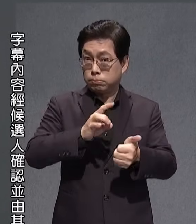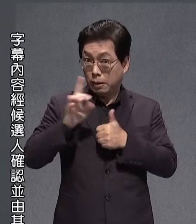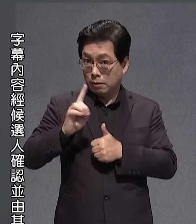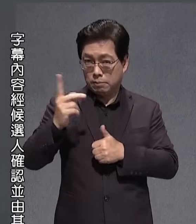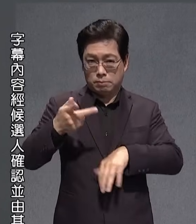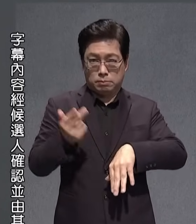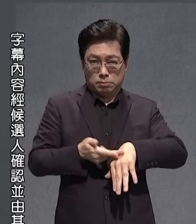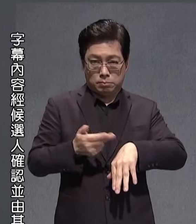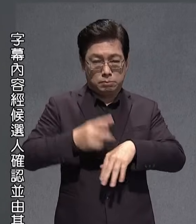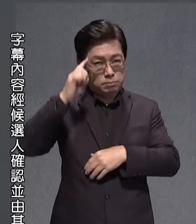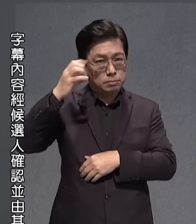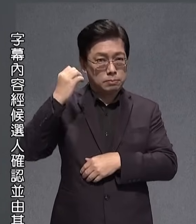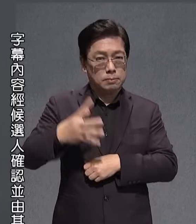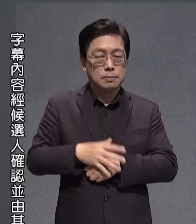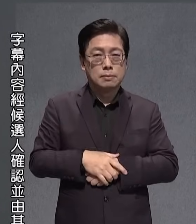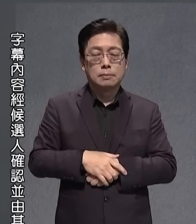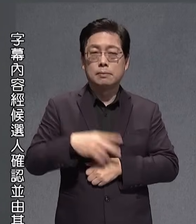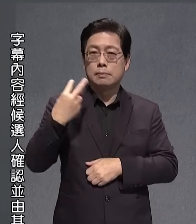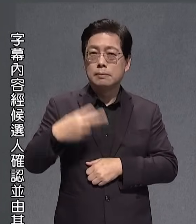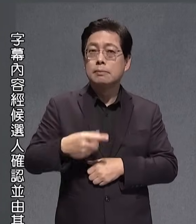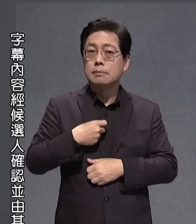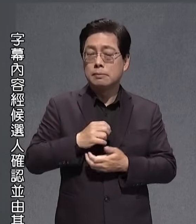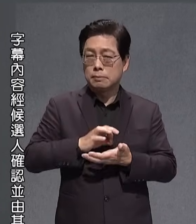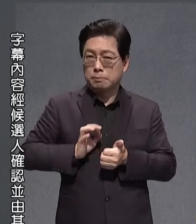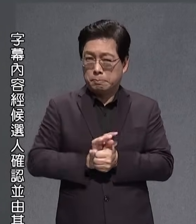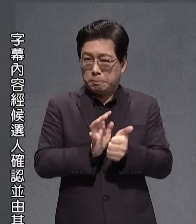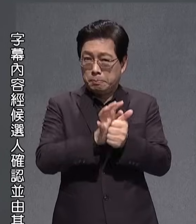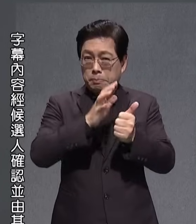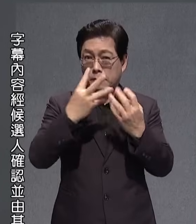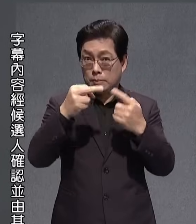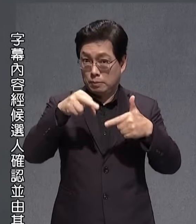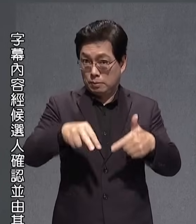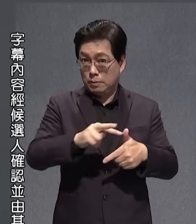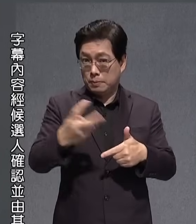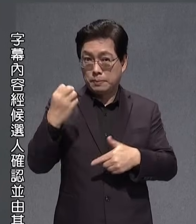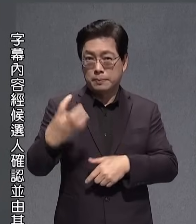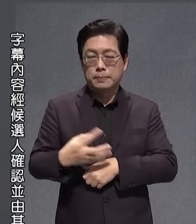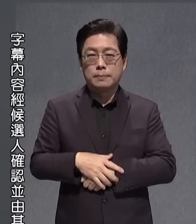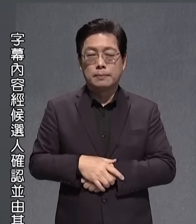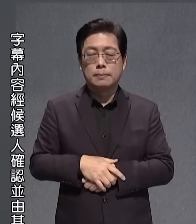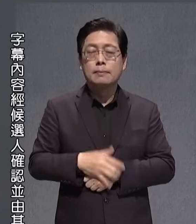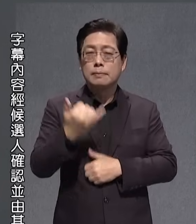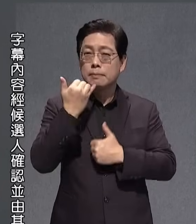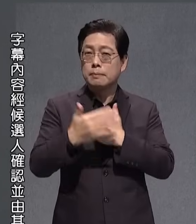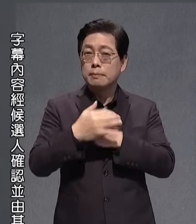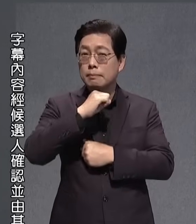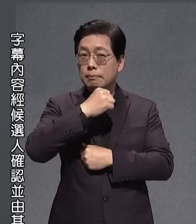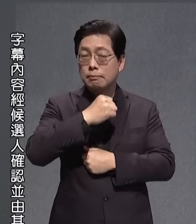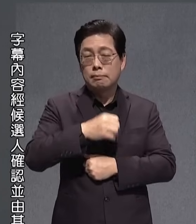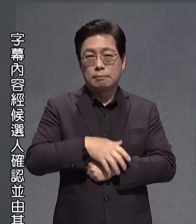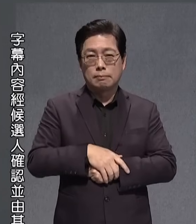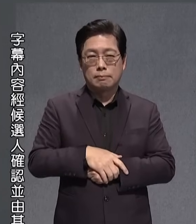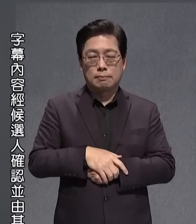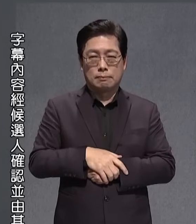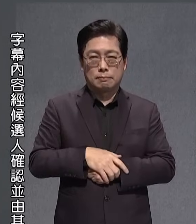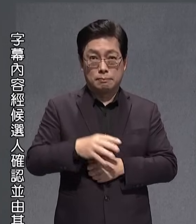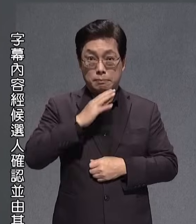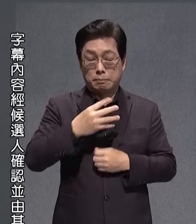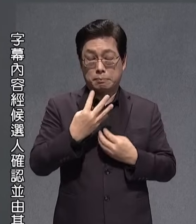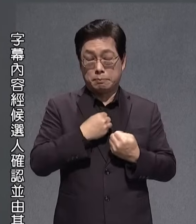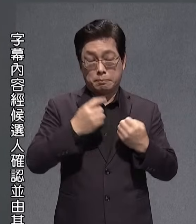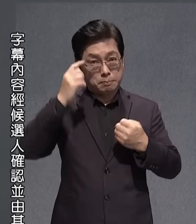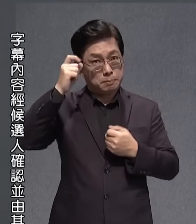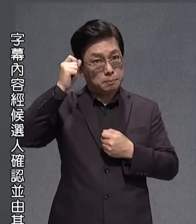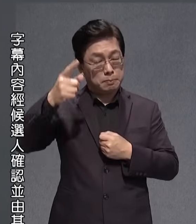科技创新，同时呢，来推升数位转型，让台湾能够成为智慧科